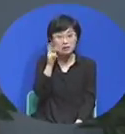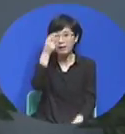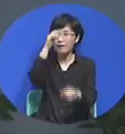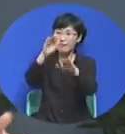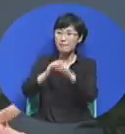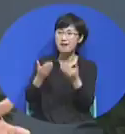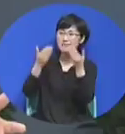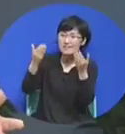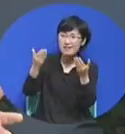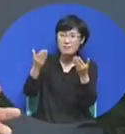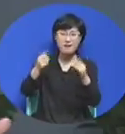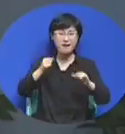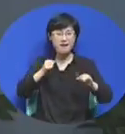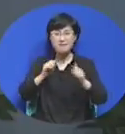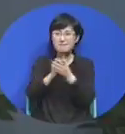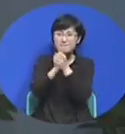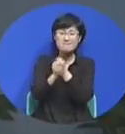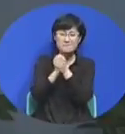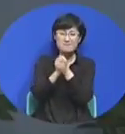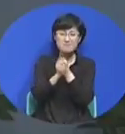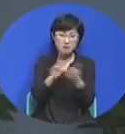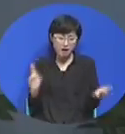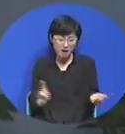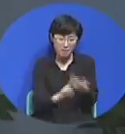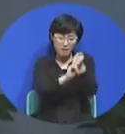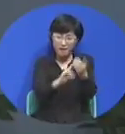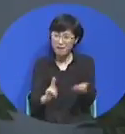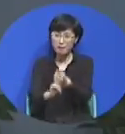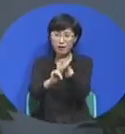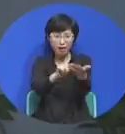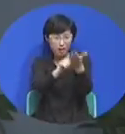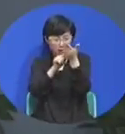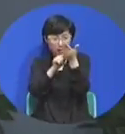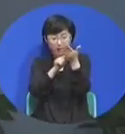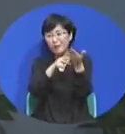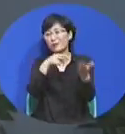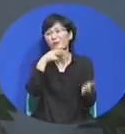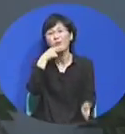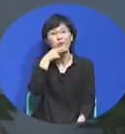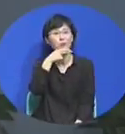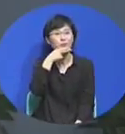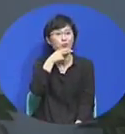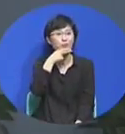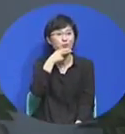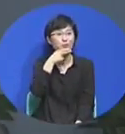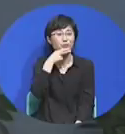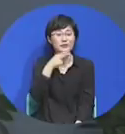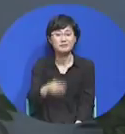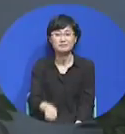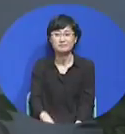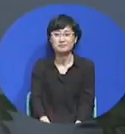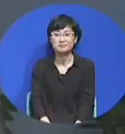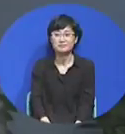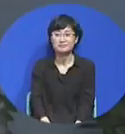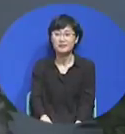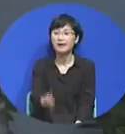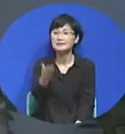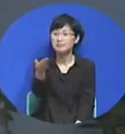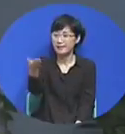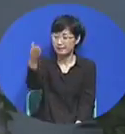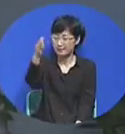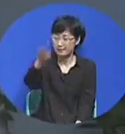해서 뭐 큰 증거가 나온다 그건 아닙니다. Now, just because you come to the worship today, this one day, doesn't mean that a tremendous result will bear from it.